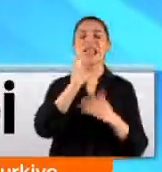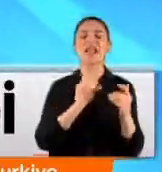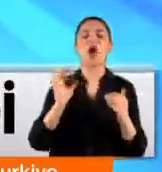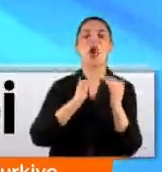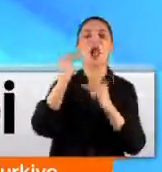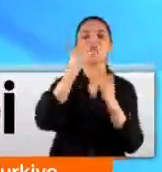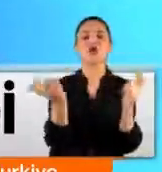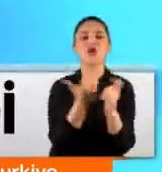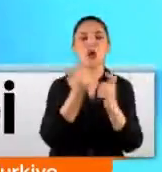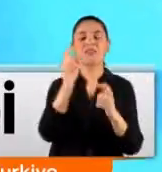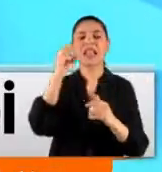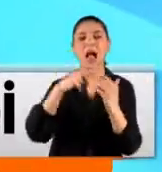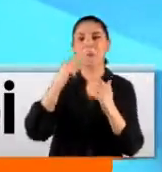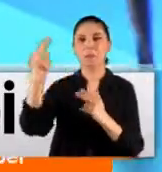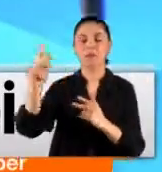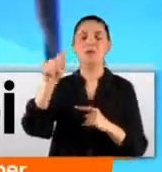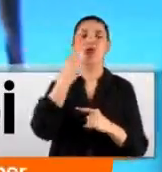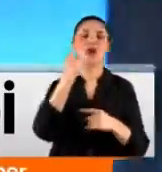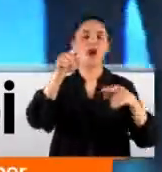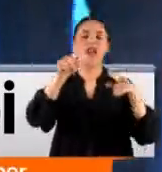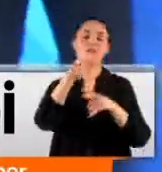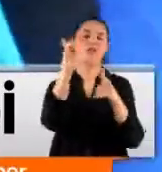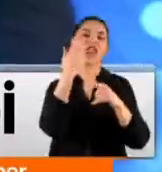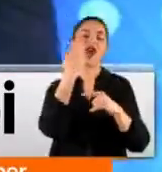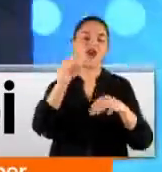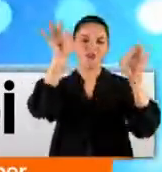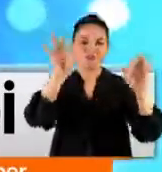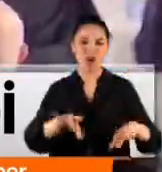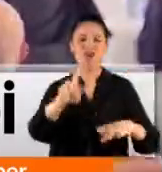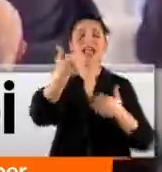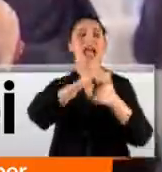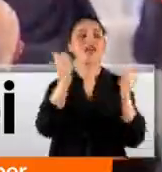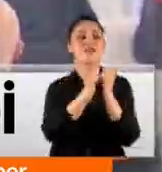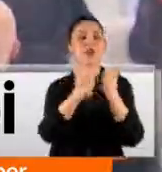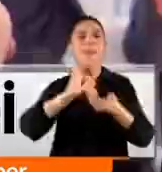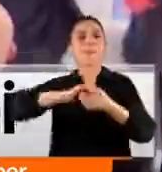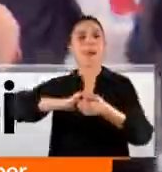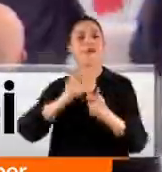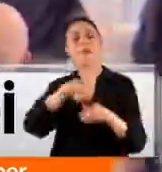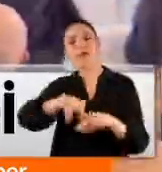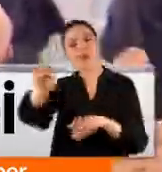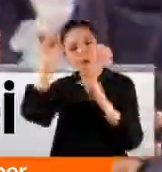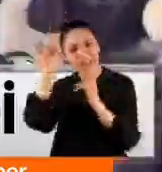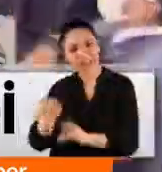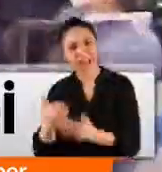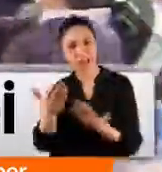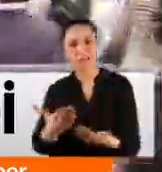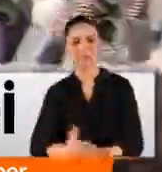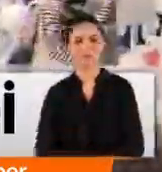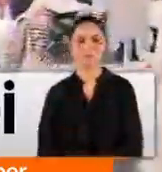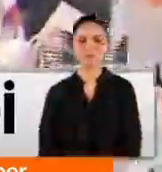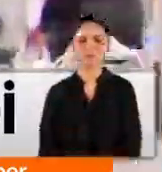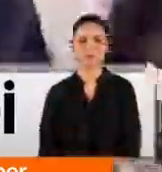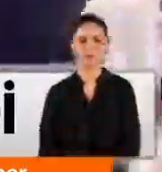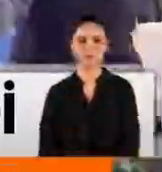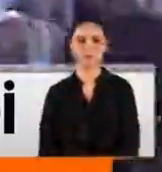başladı. Eşi Emine Erdoğan'la el ele çıktı kürsüye. Cumhurbaşkanı Erdoğan'ın salona girmesiyle